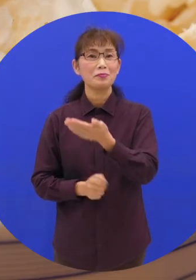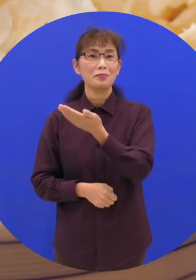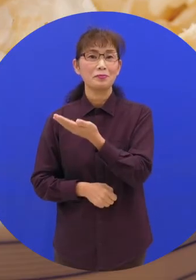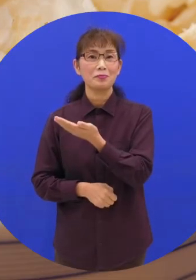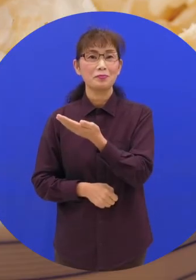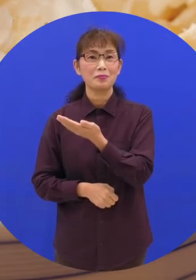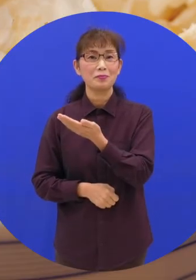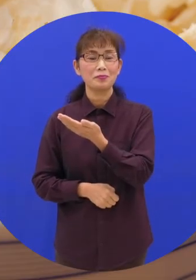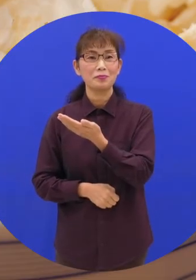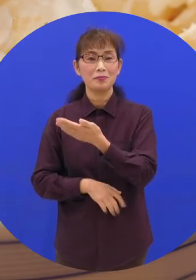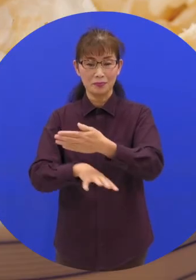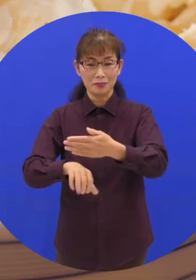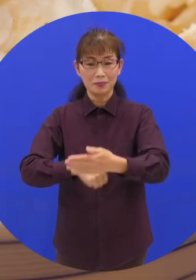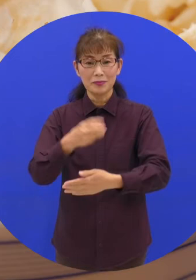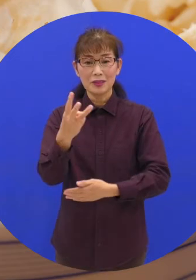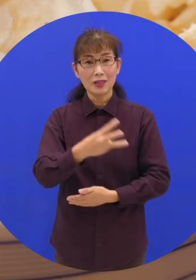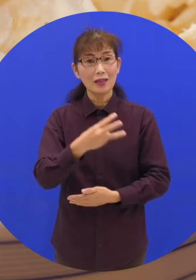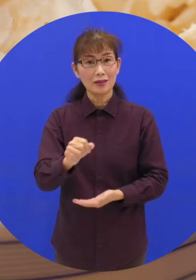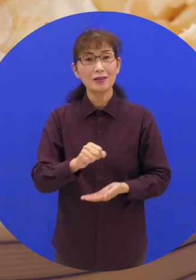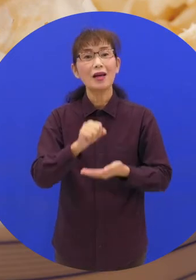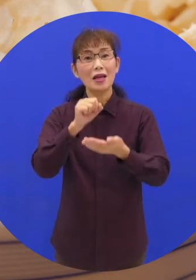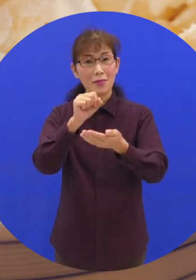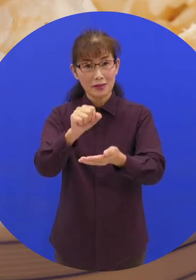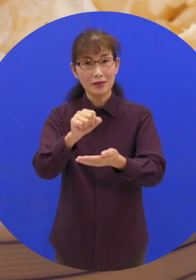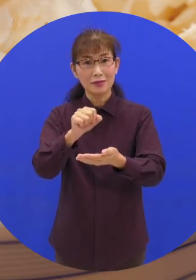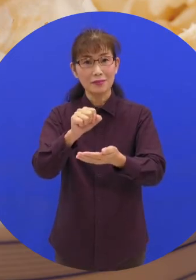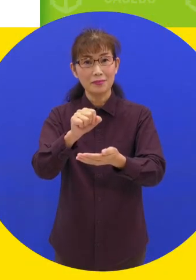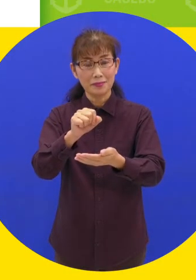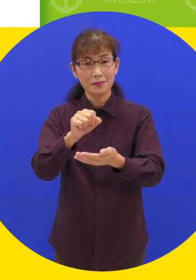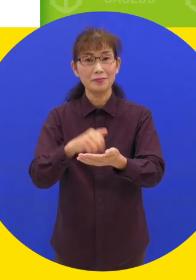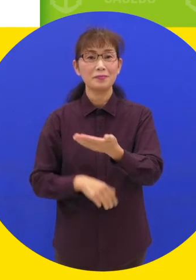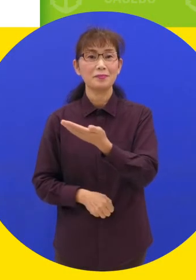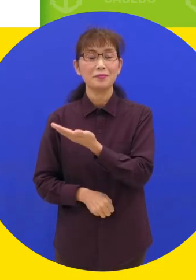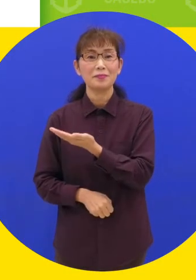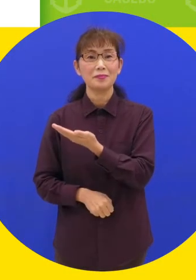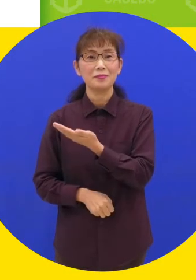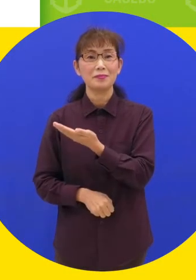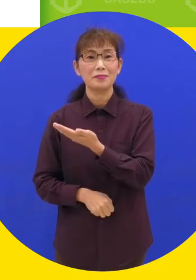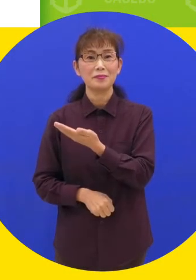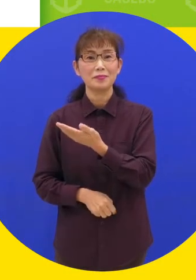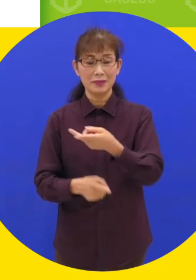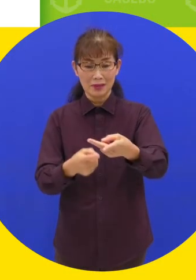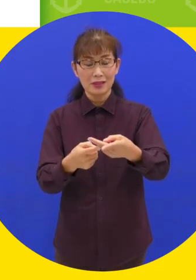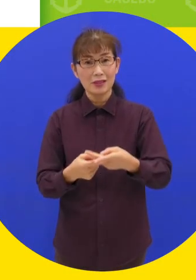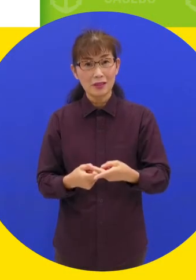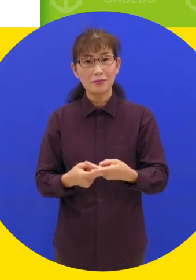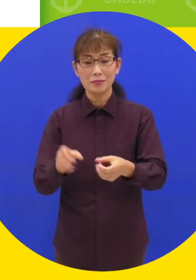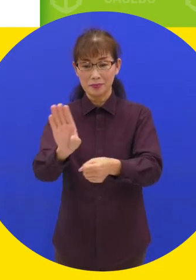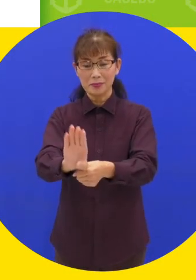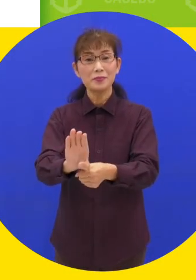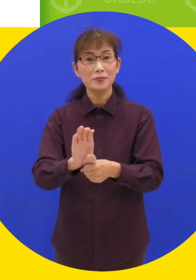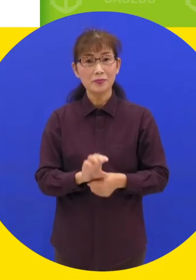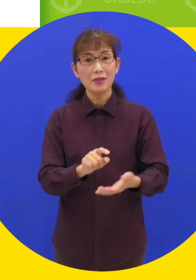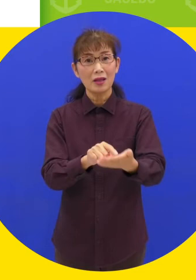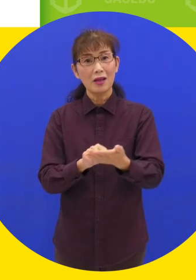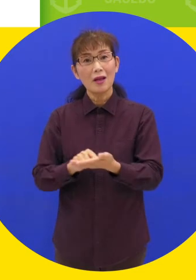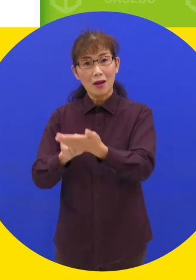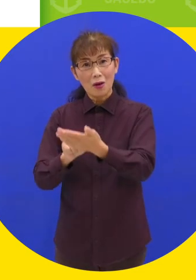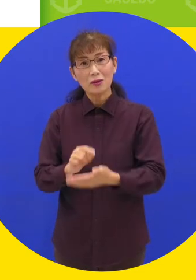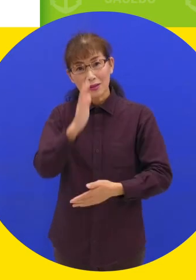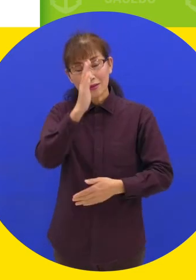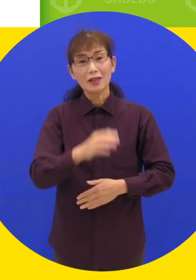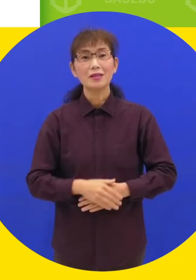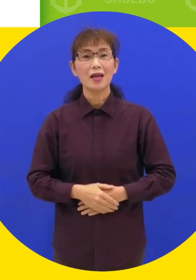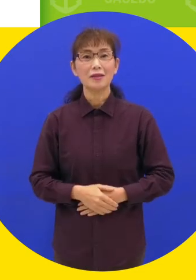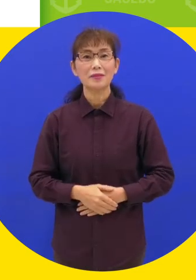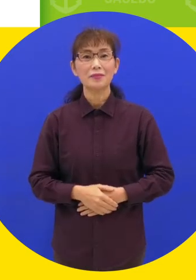から対面セットを抽選で3名様に差し上げます。番組へのご感想などをはがきか E メールに書いてご覧の宛